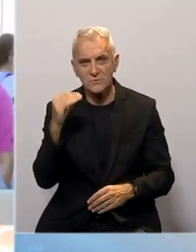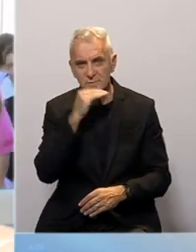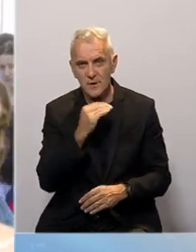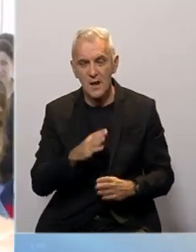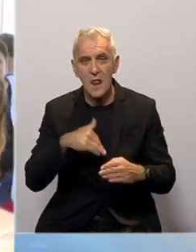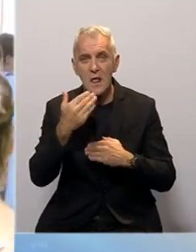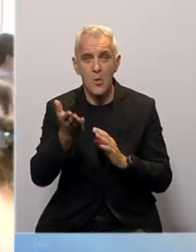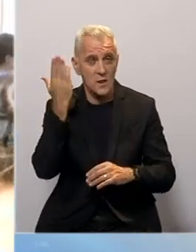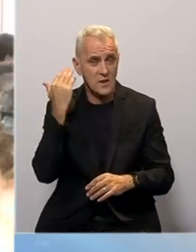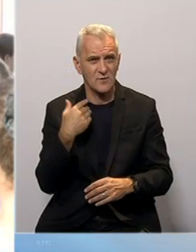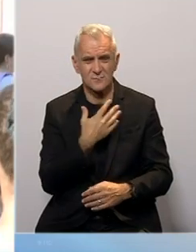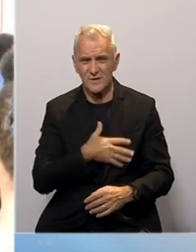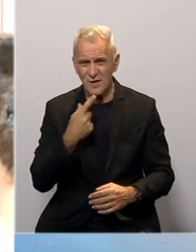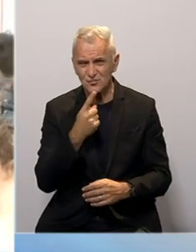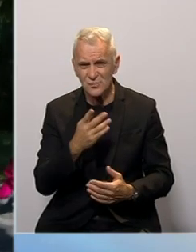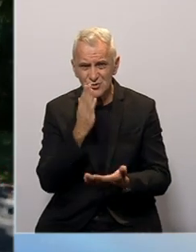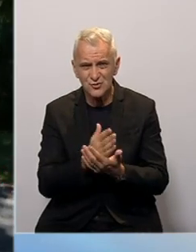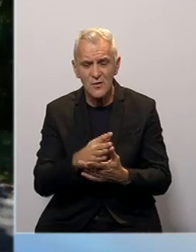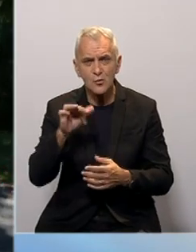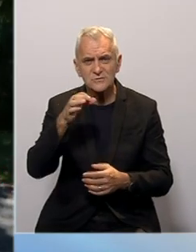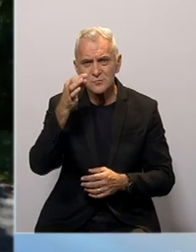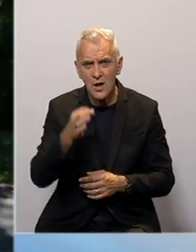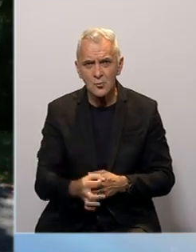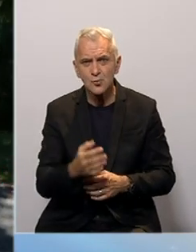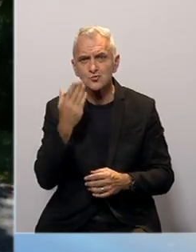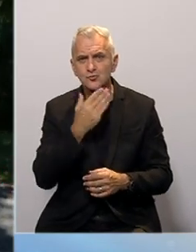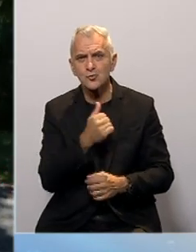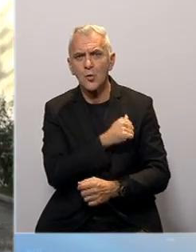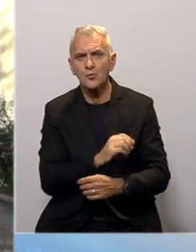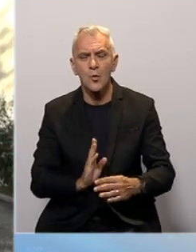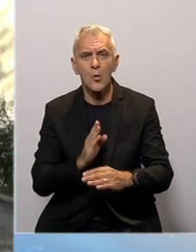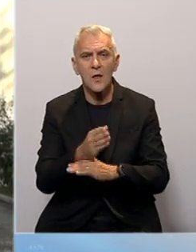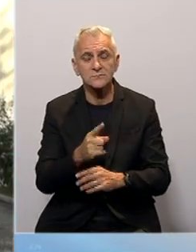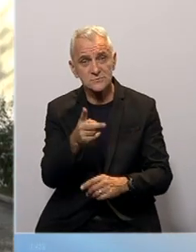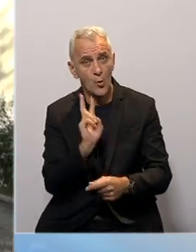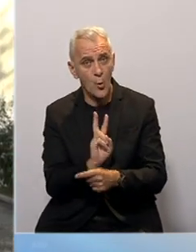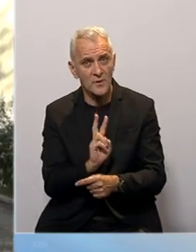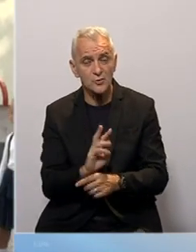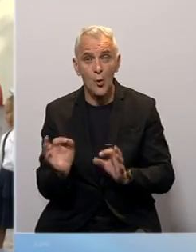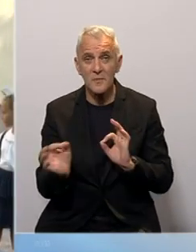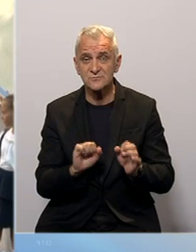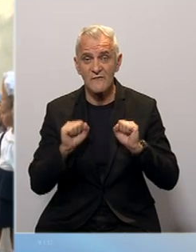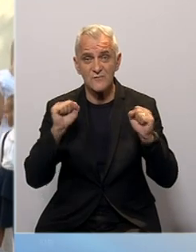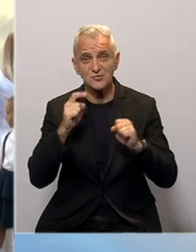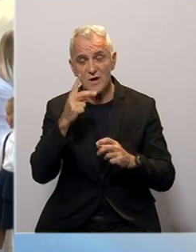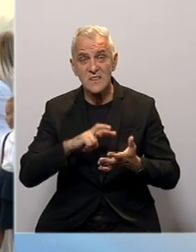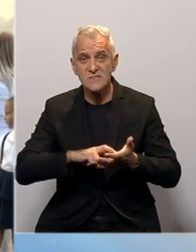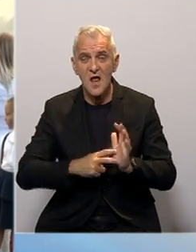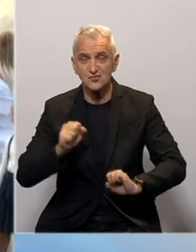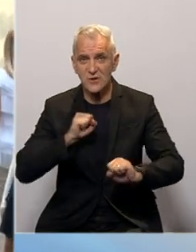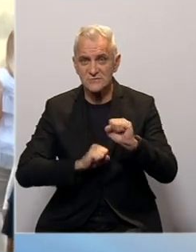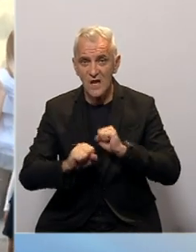septembra. Nakon nedavnih tragičnih dešavanja u Tuzlanskom kantonu se u školsku godinu ulazi s oprezom. Obezbjeđena je fizička i